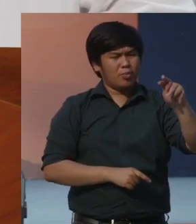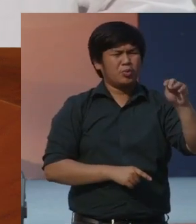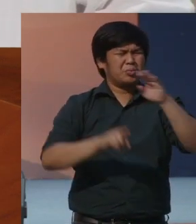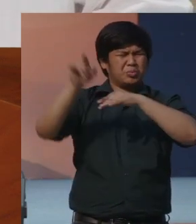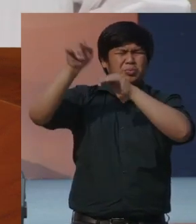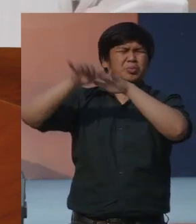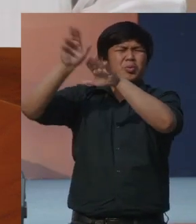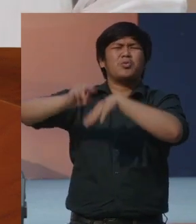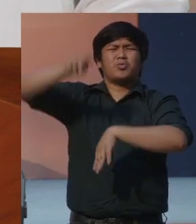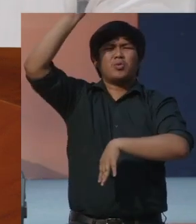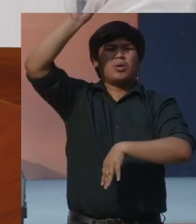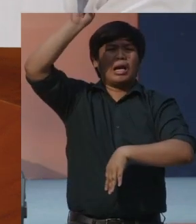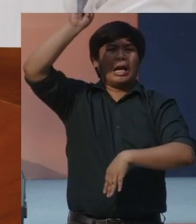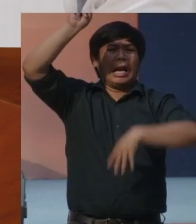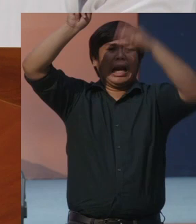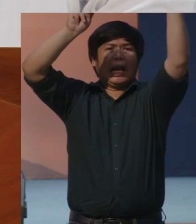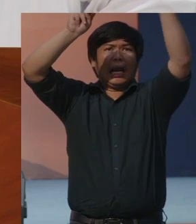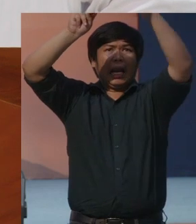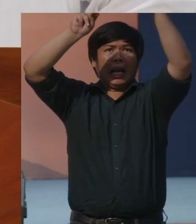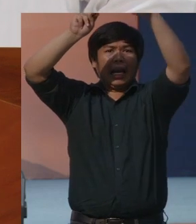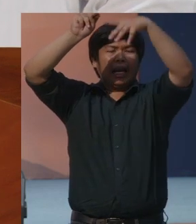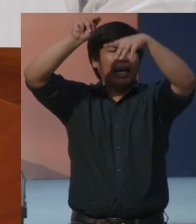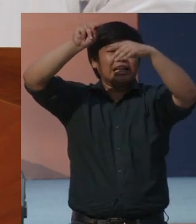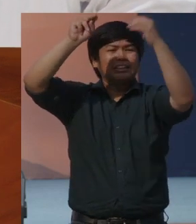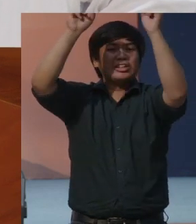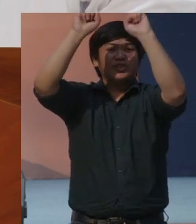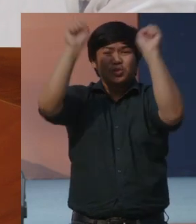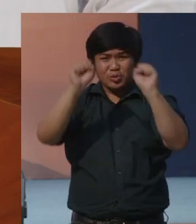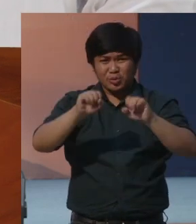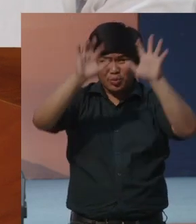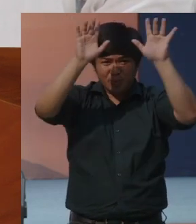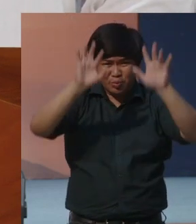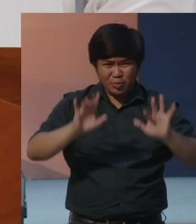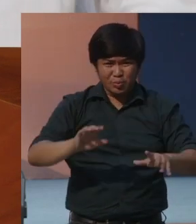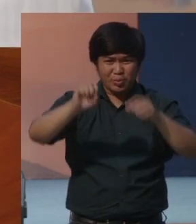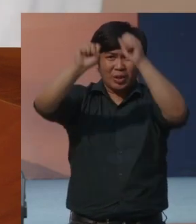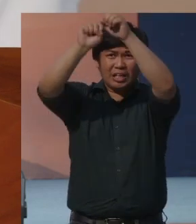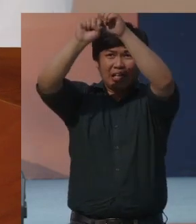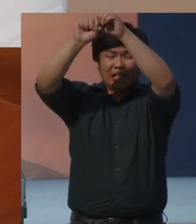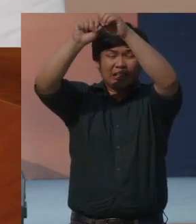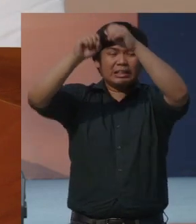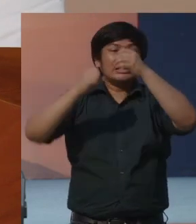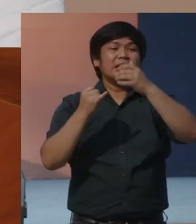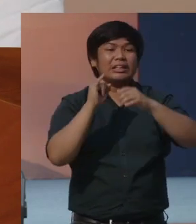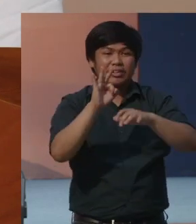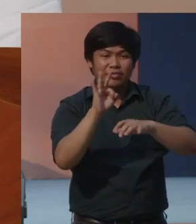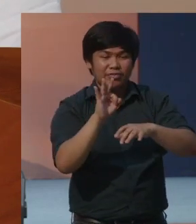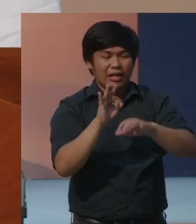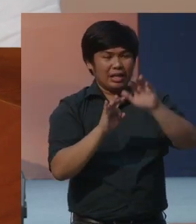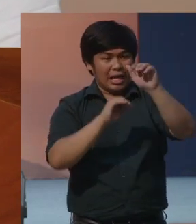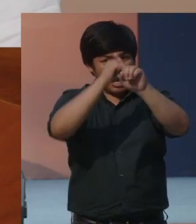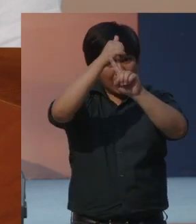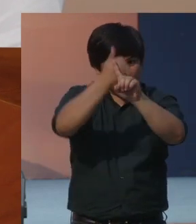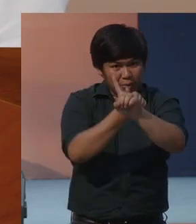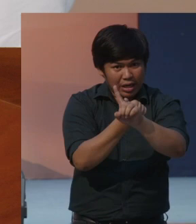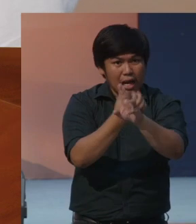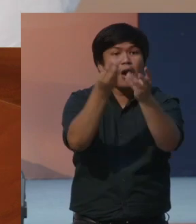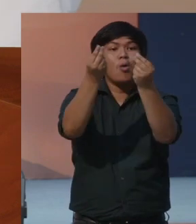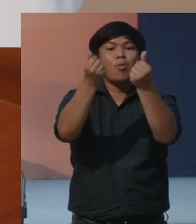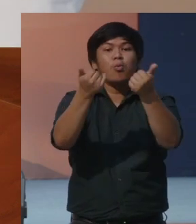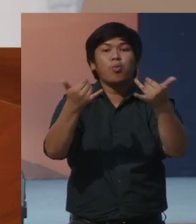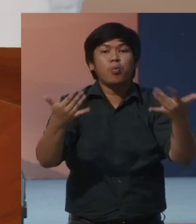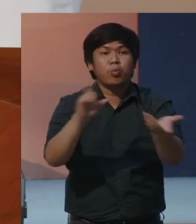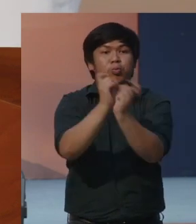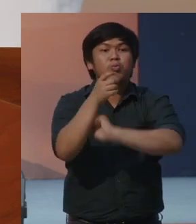no? Puno ng yelo yon, ng ice, ng snow. Pagdating ng springtime, nagme-melt yon at